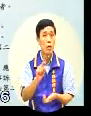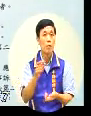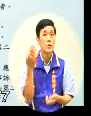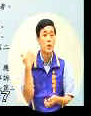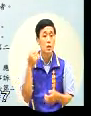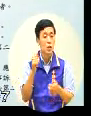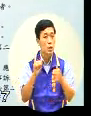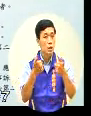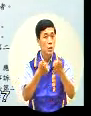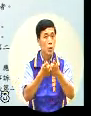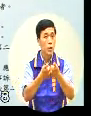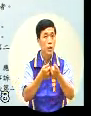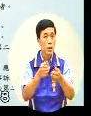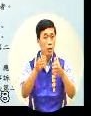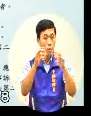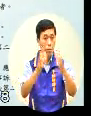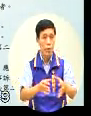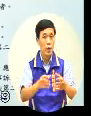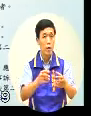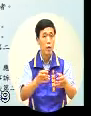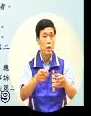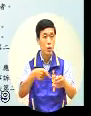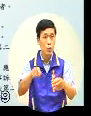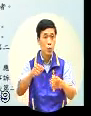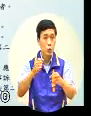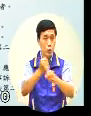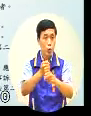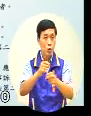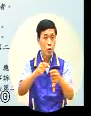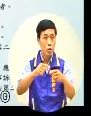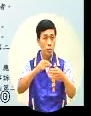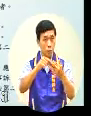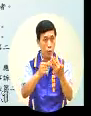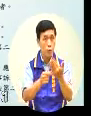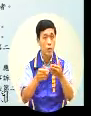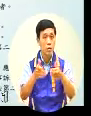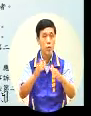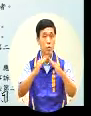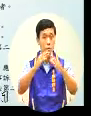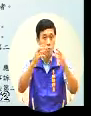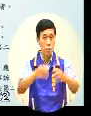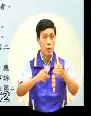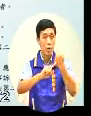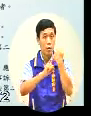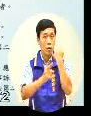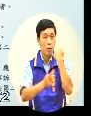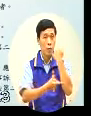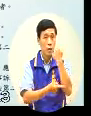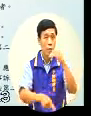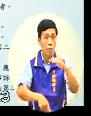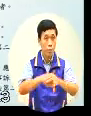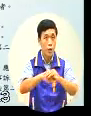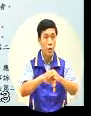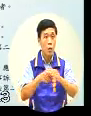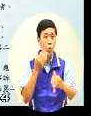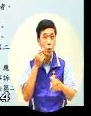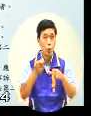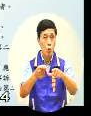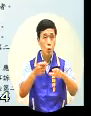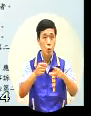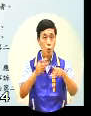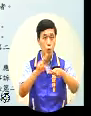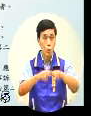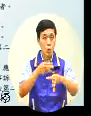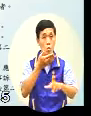别定了这样的一个执行要点，他的那违建的建筑拆除因影响公共利益的程度齁，